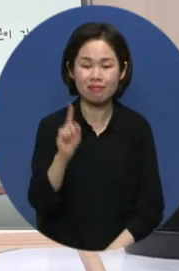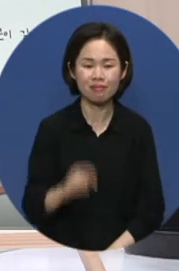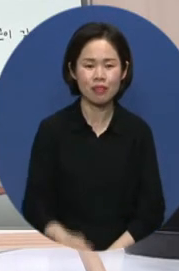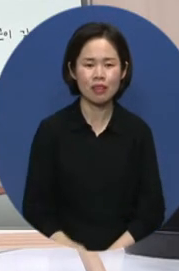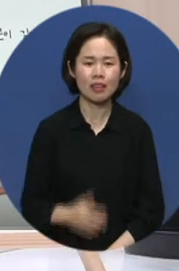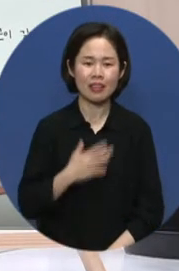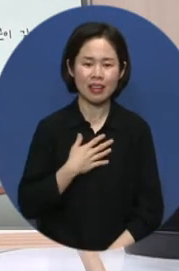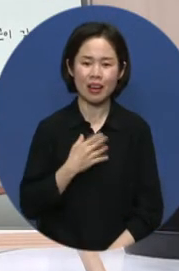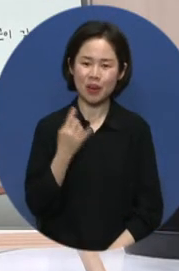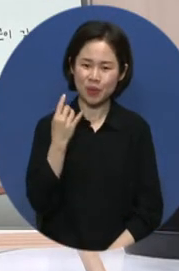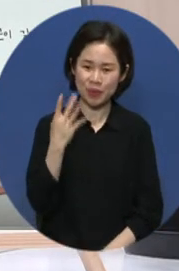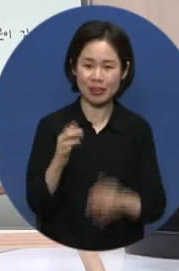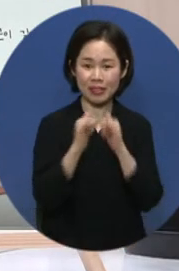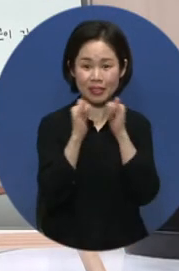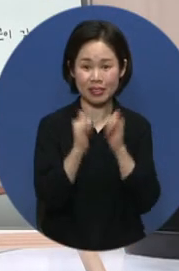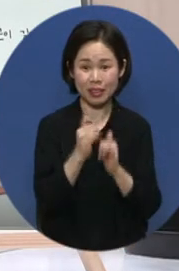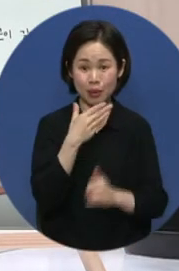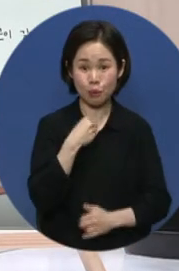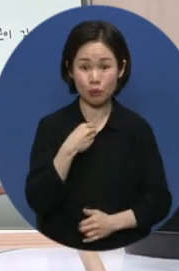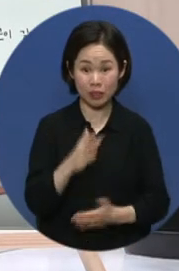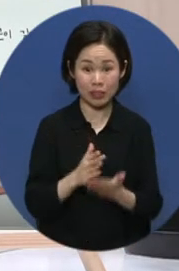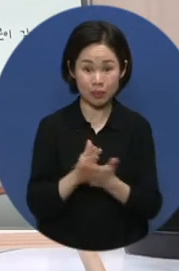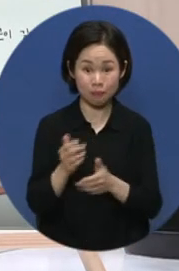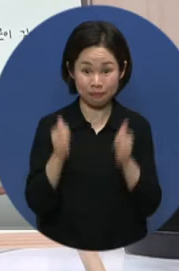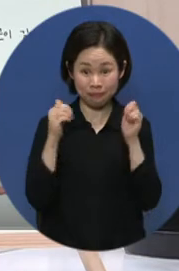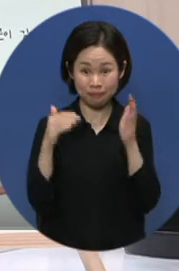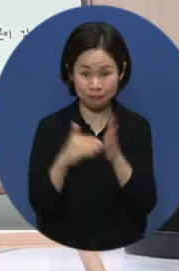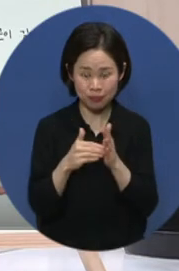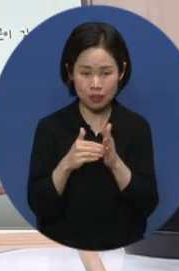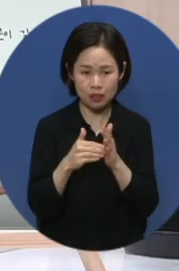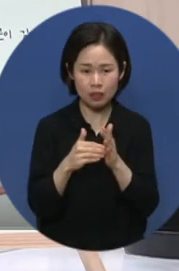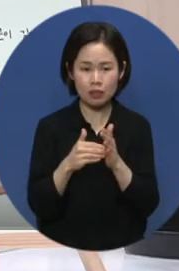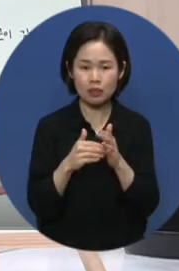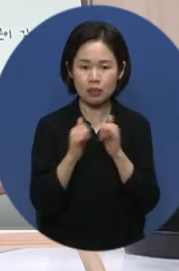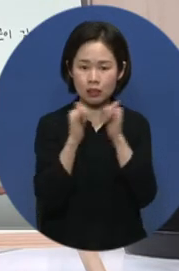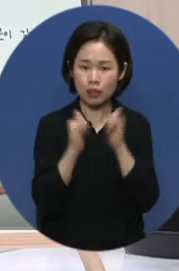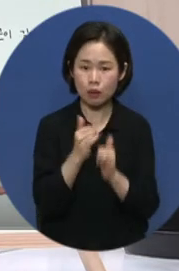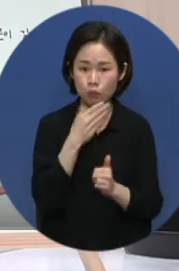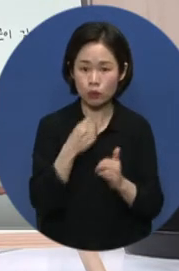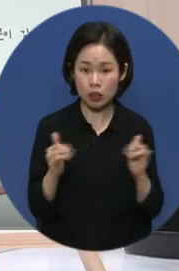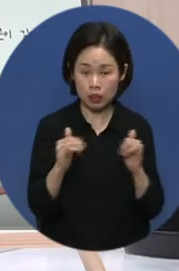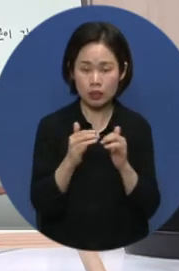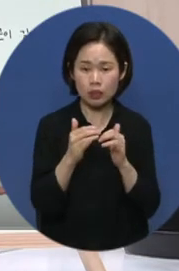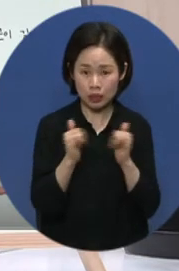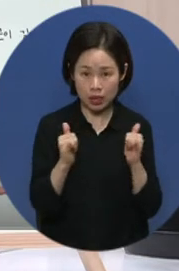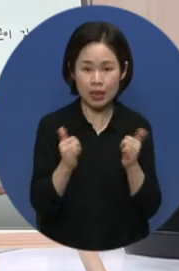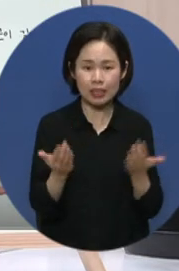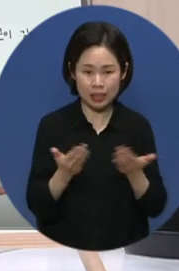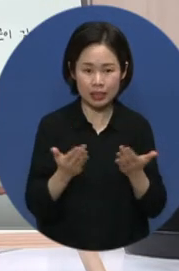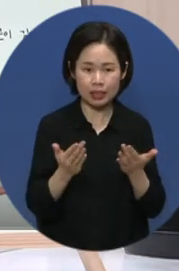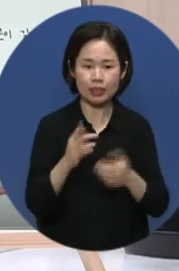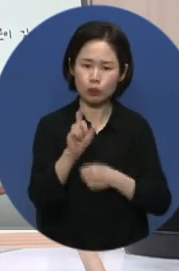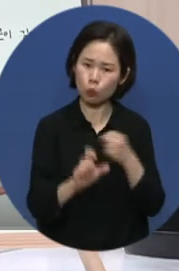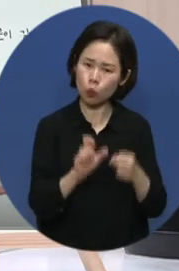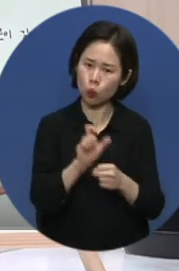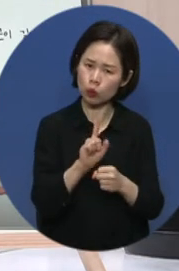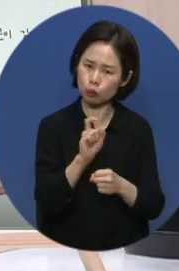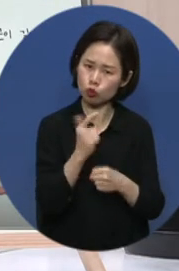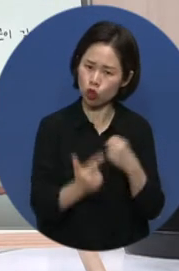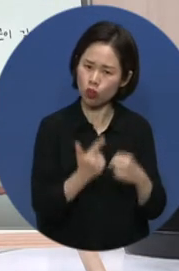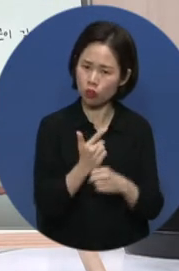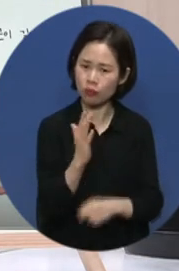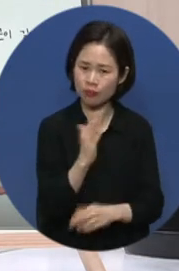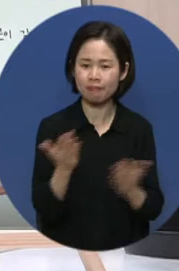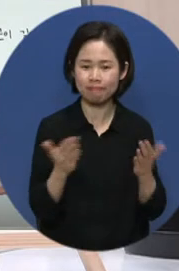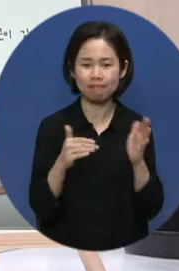저는 원래 사회복지를 전공을 했고요. 현장에서 15-16년 정도 이제 사회복지사로 일을 했어요.